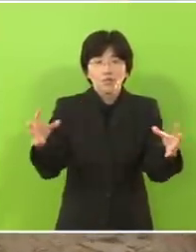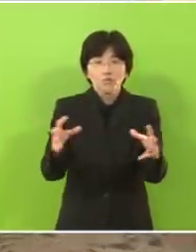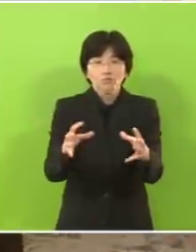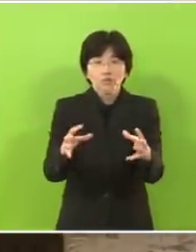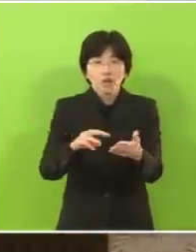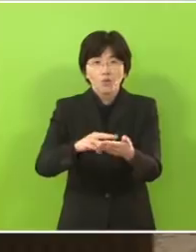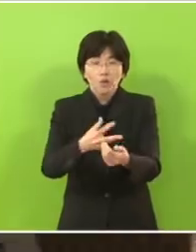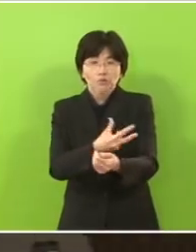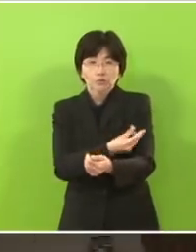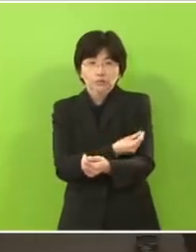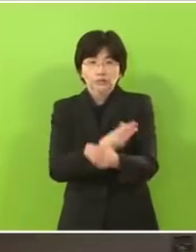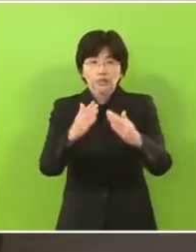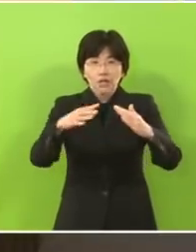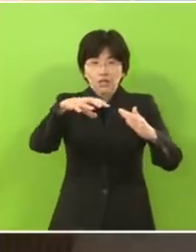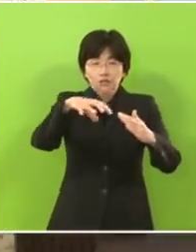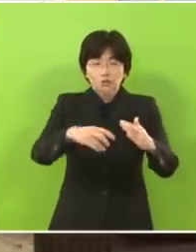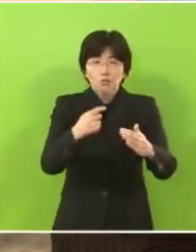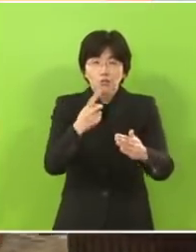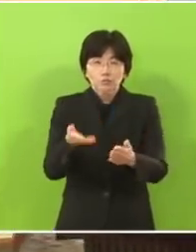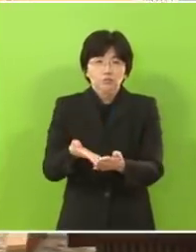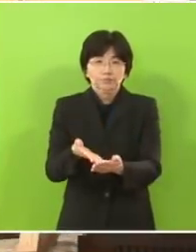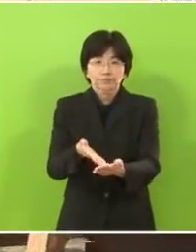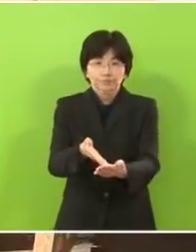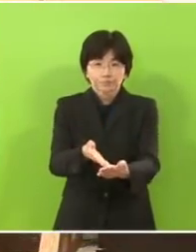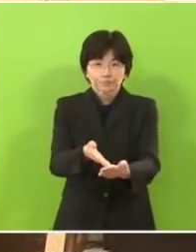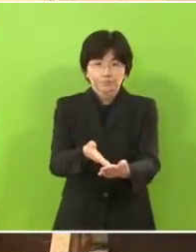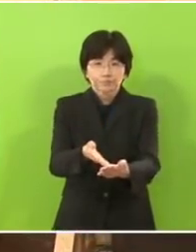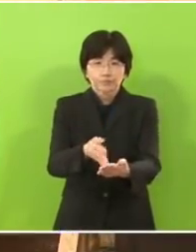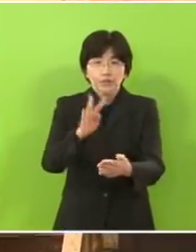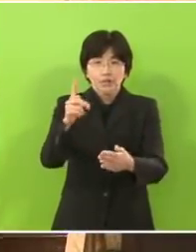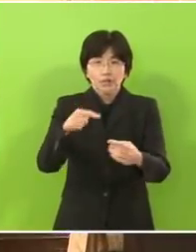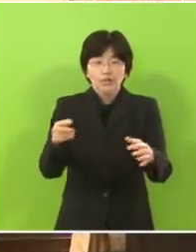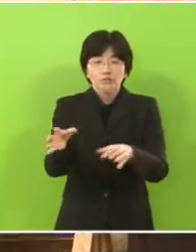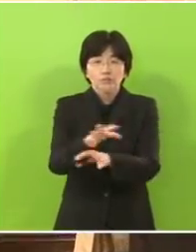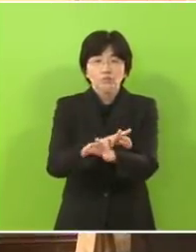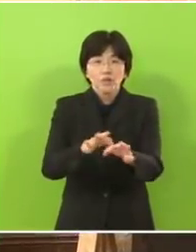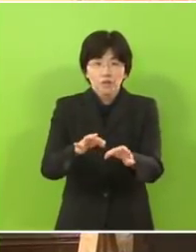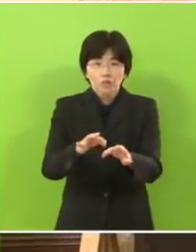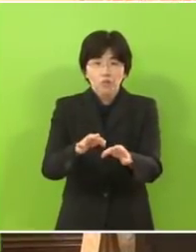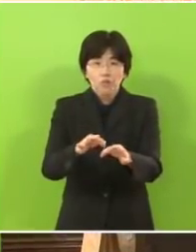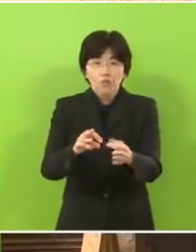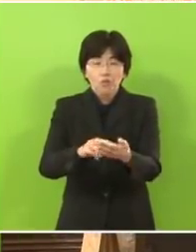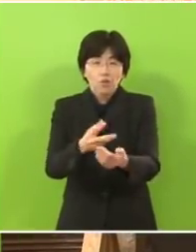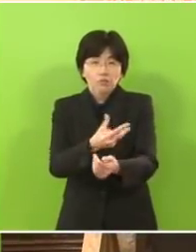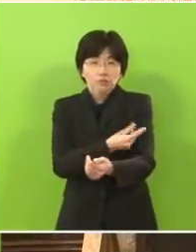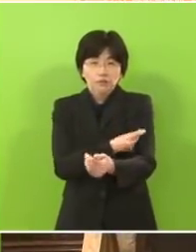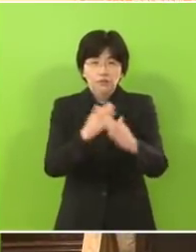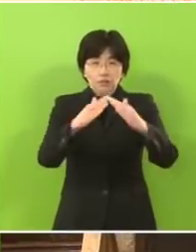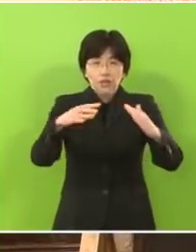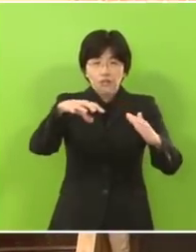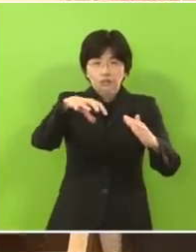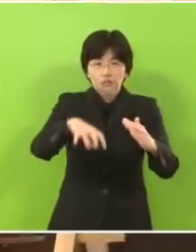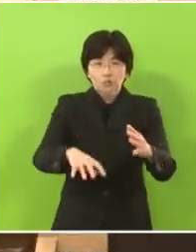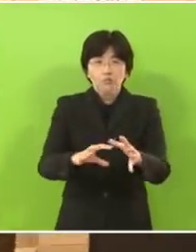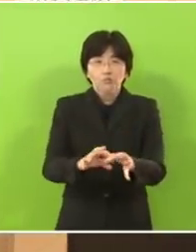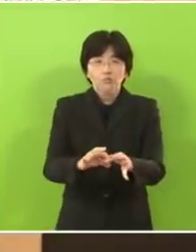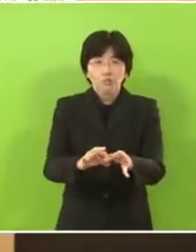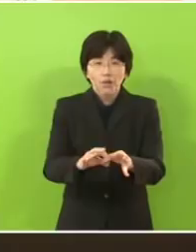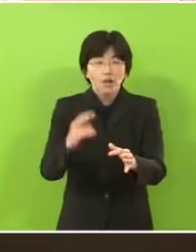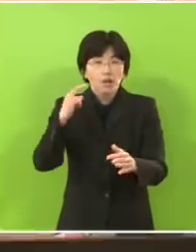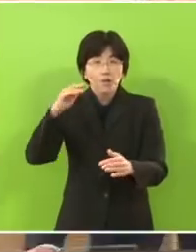接種会場についてもう一度お知らせいたします県直営の集団接種ワクチン接種会場については